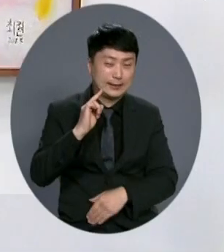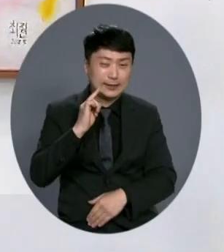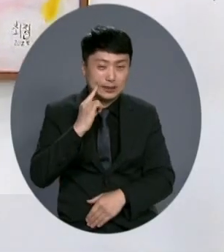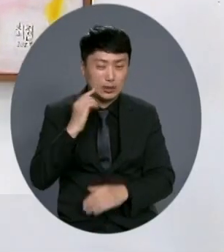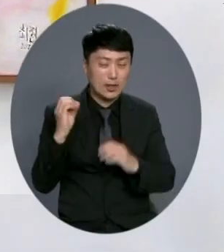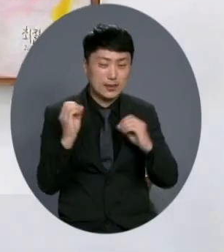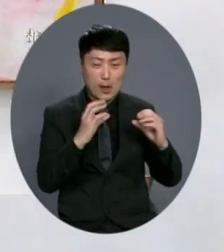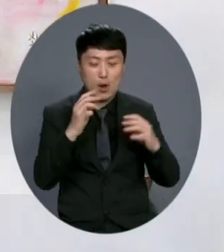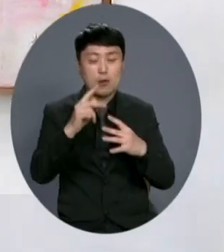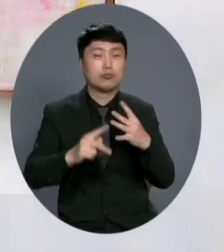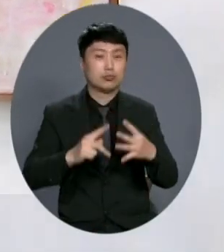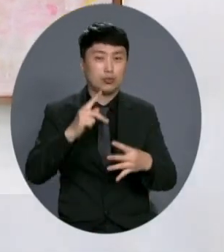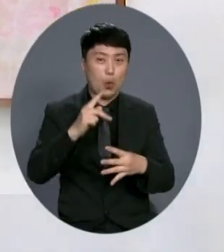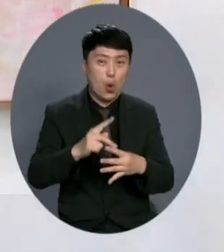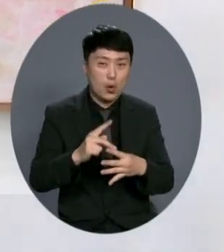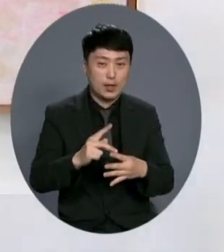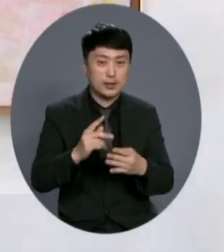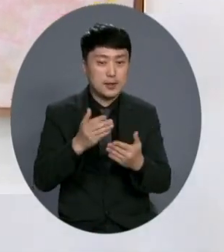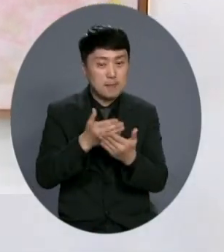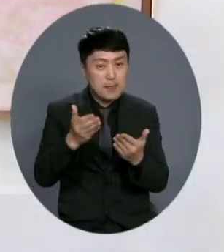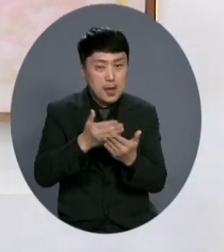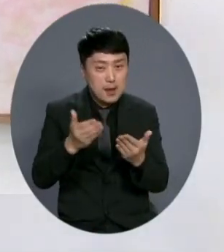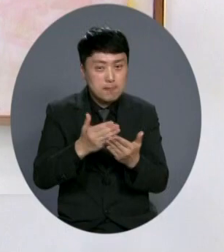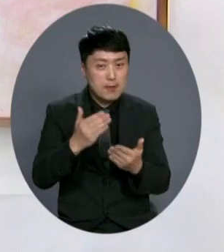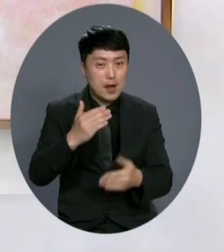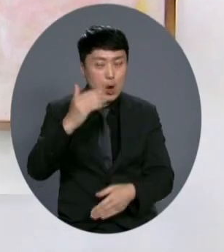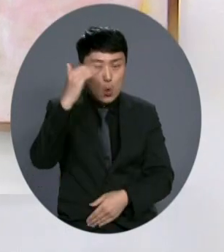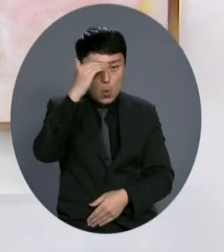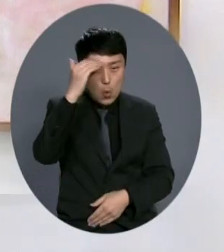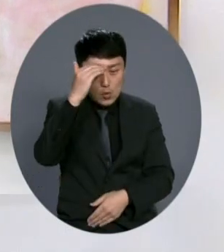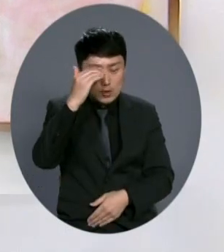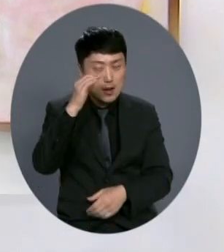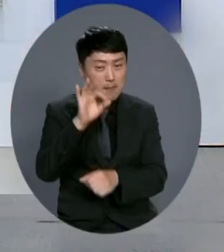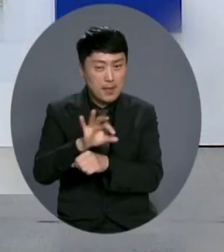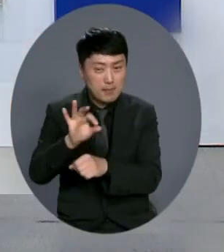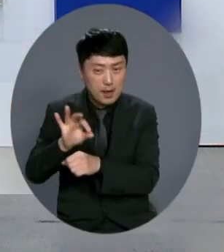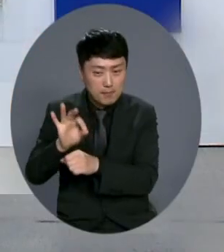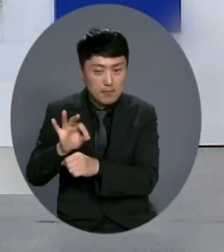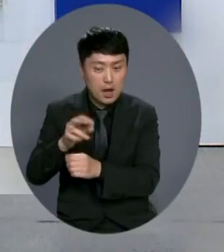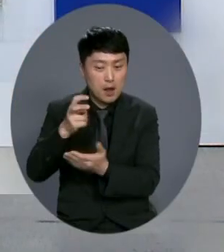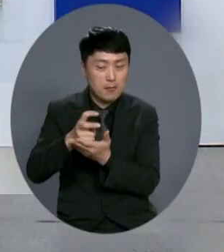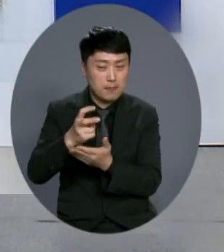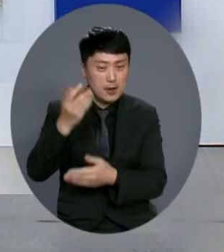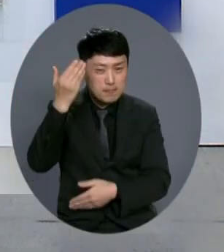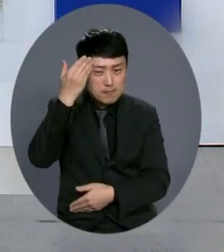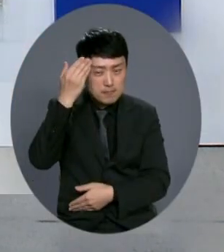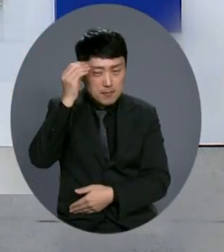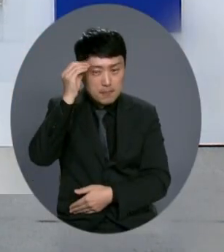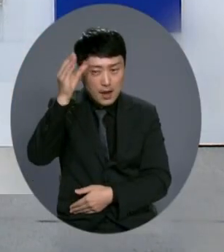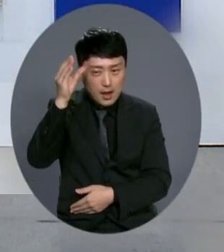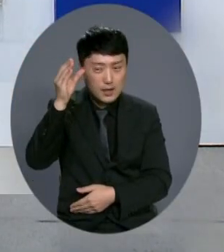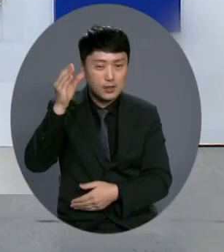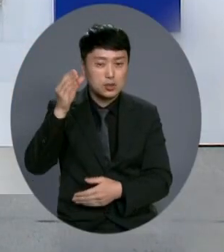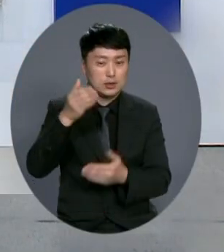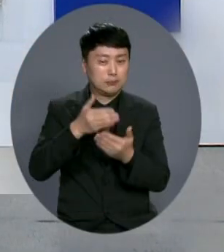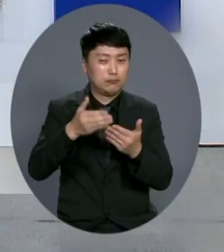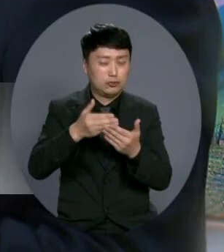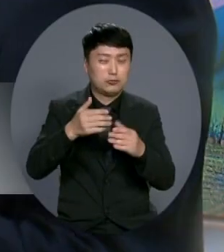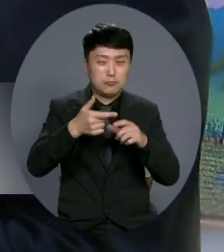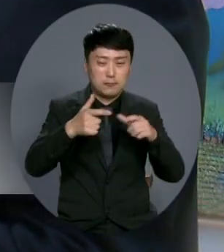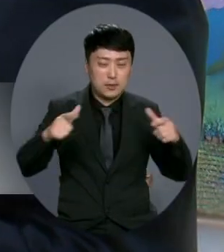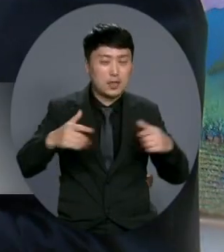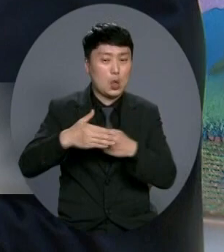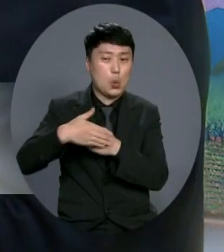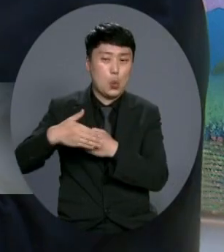같은 프로그램을 통해 회화 감상법, 미술품 구매에 필요한 법률 상식, 미술 시장의 흐름 등 실질적인 도움을